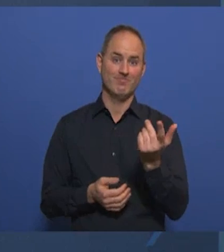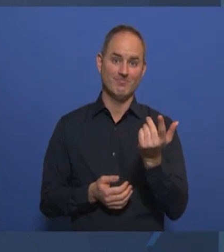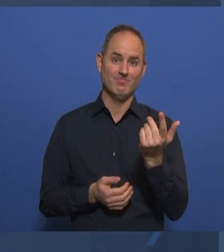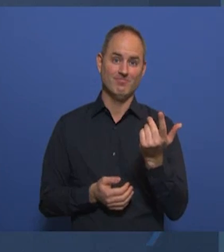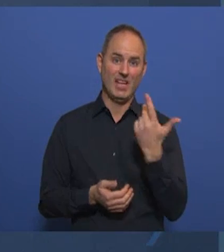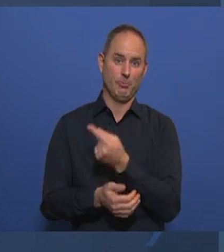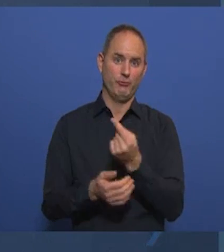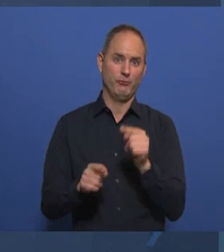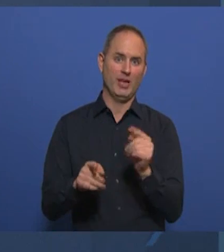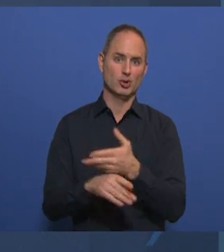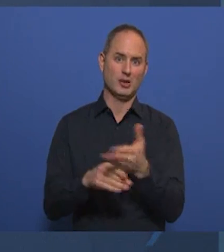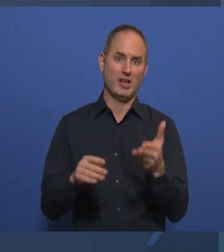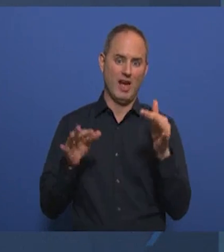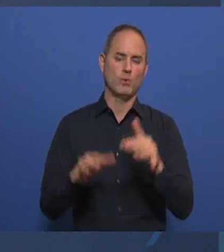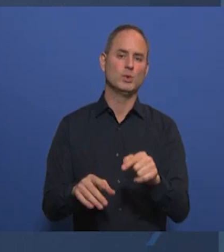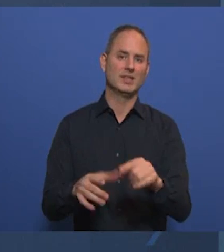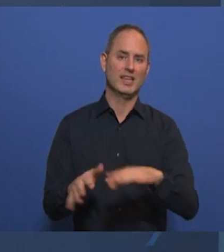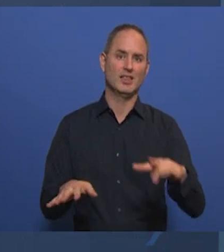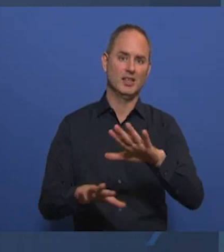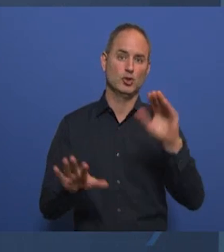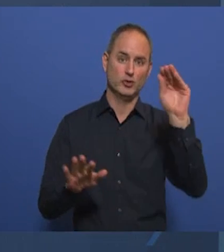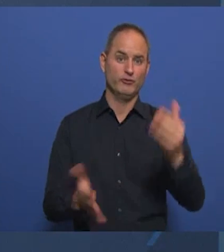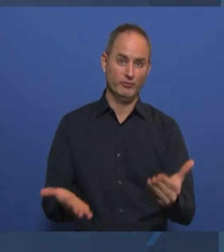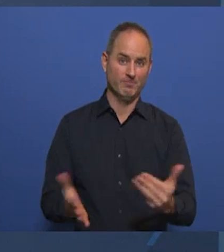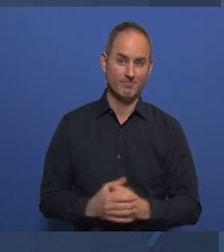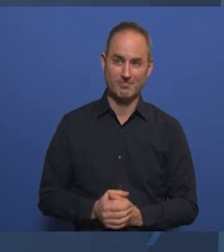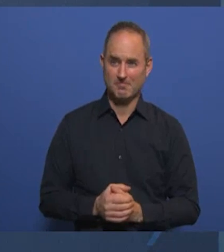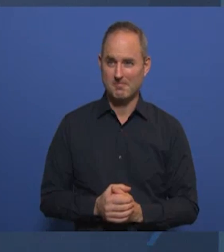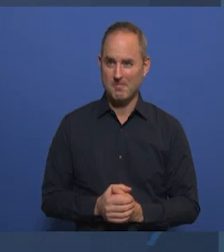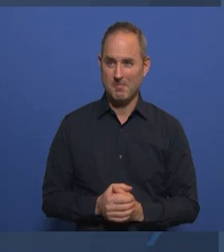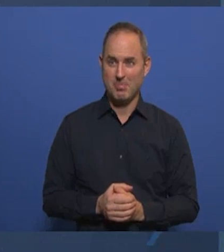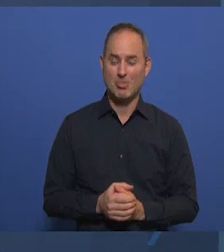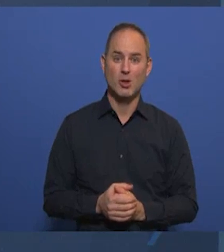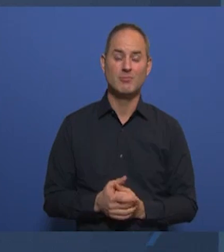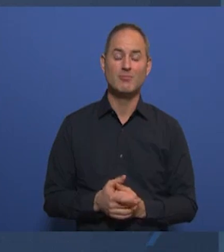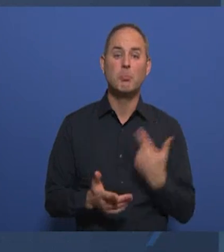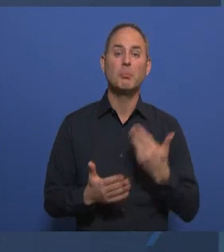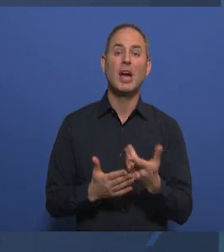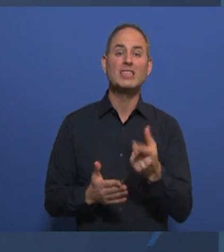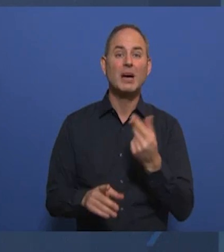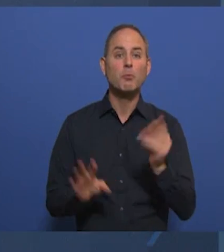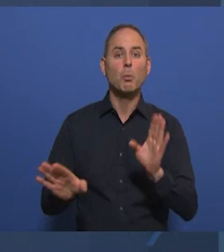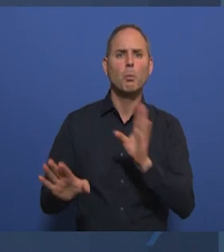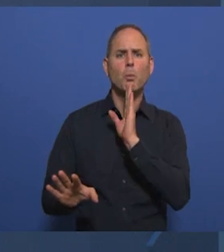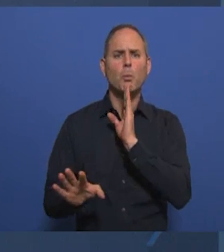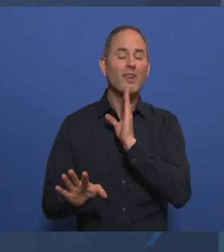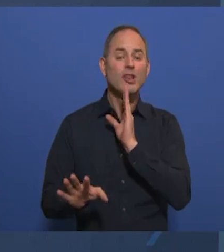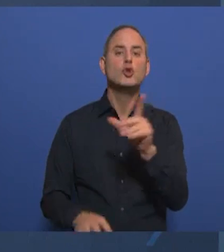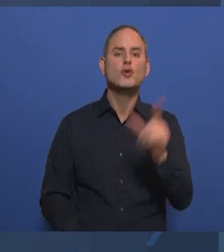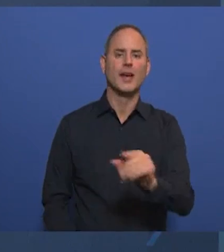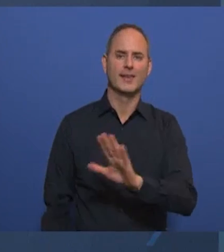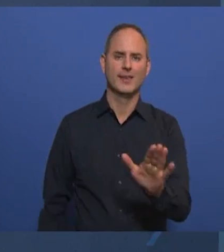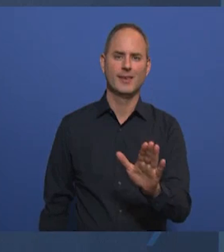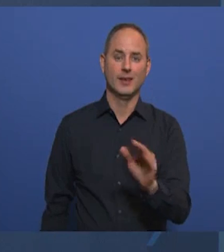von 75%. Das ist schlicht noch zu wenig. Der Expertenrat hält deshalb für erforderlich,